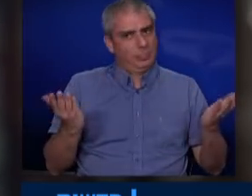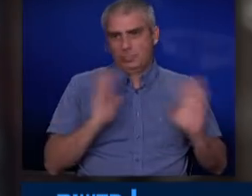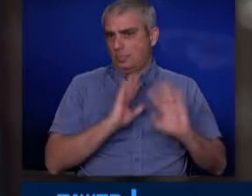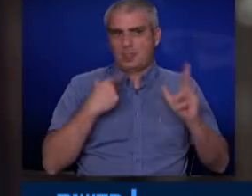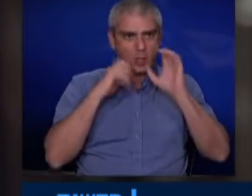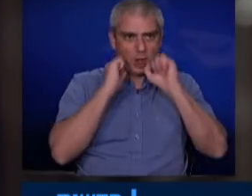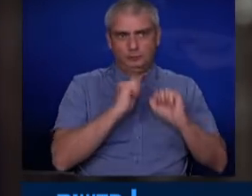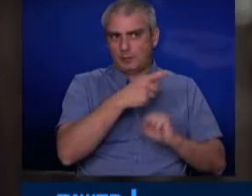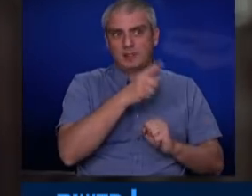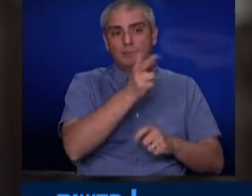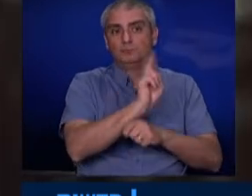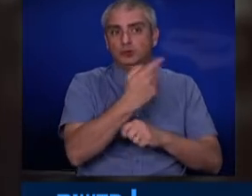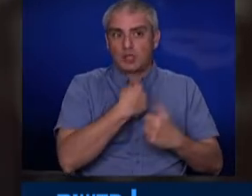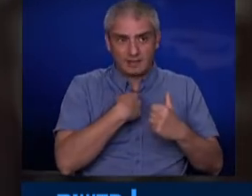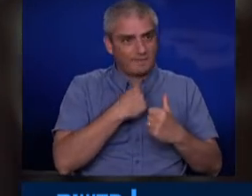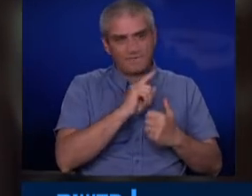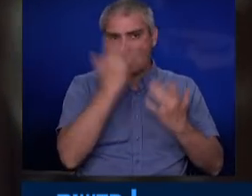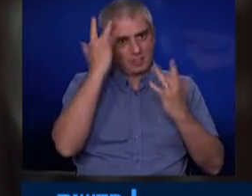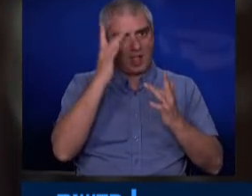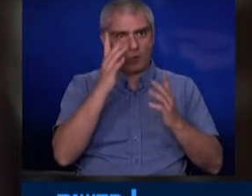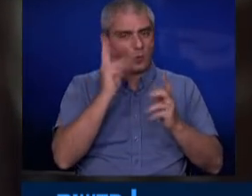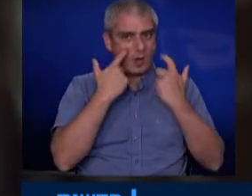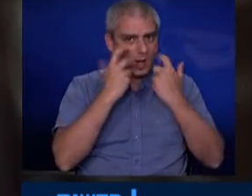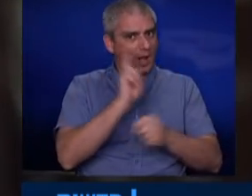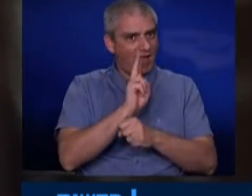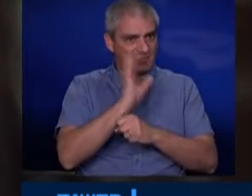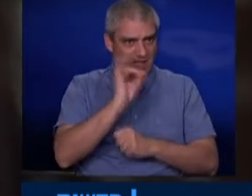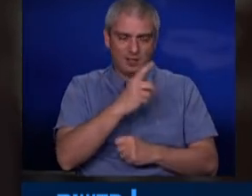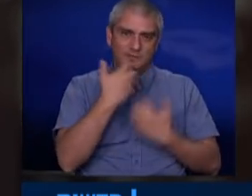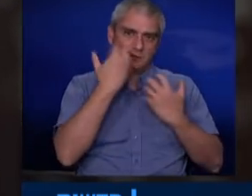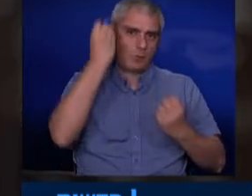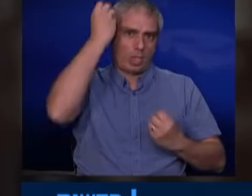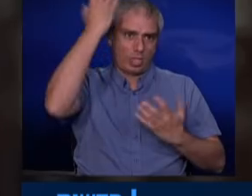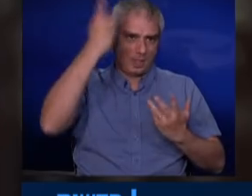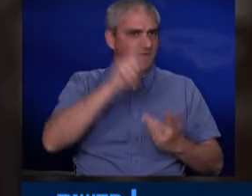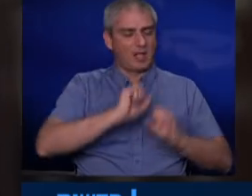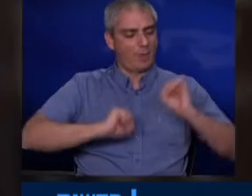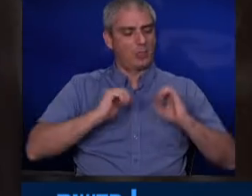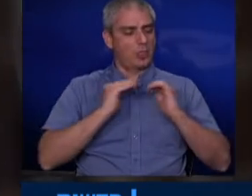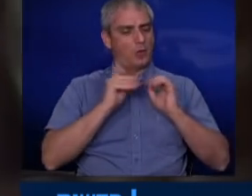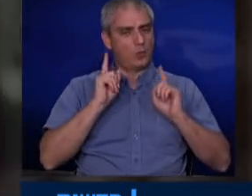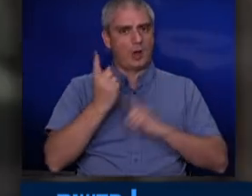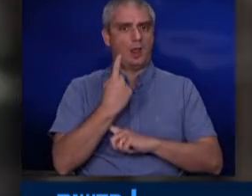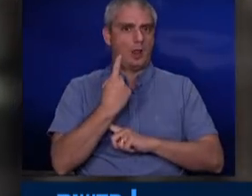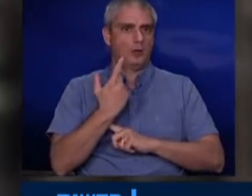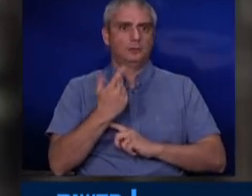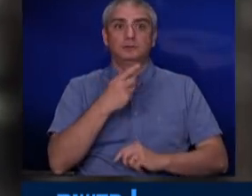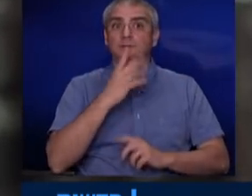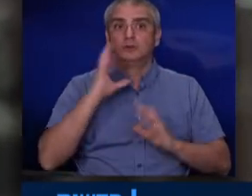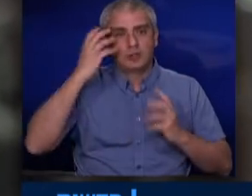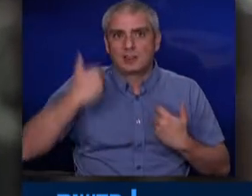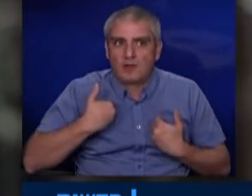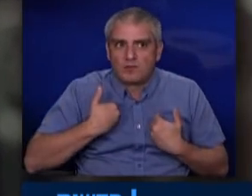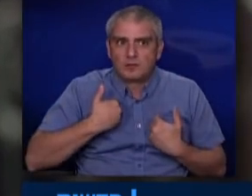שהם גם משקרים אותי, גם לא דאגו להבטחה וסיפרו תזבטים, וגם לא התנהגו כראוי ללקוחות. מה שהטריף אותי זה